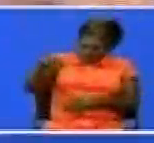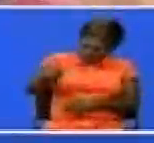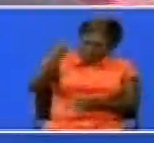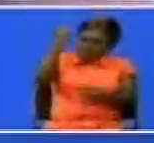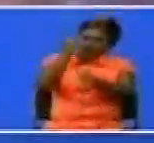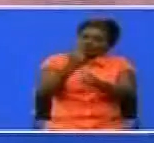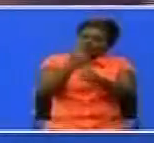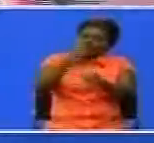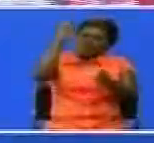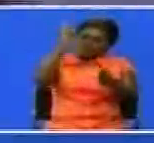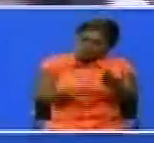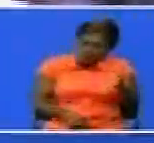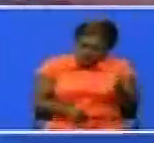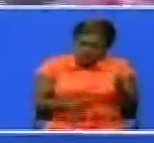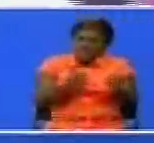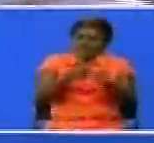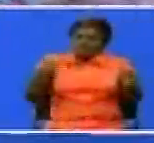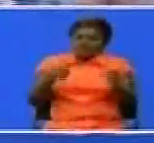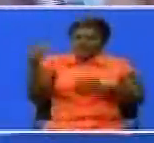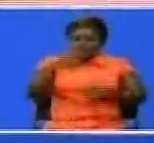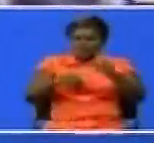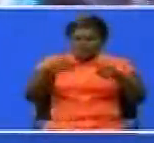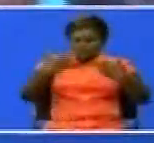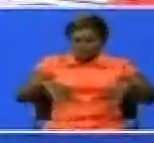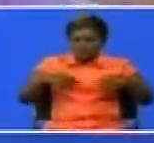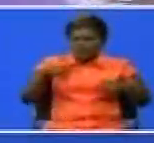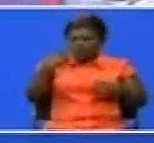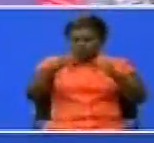ya kuwanyima kura hizo wale wanaoleta